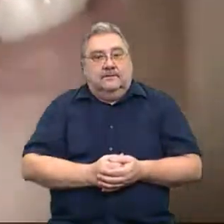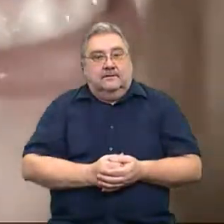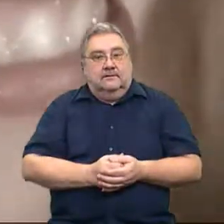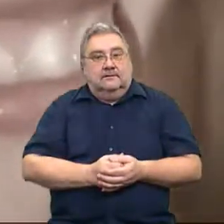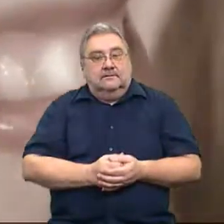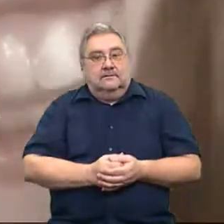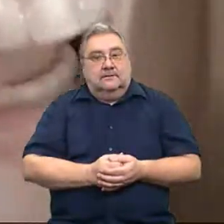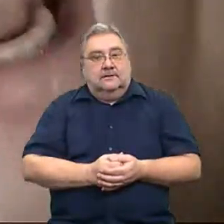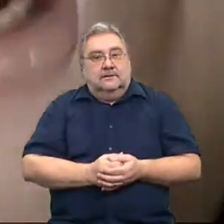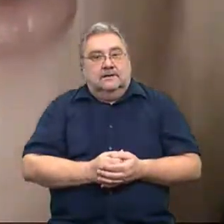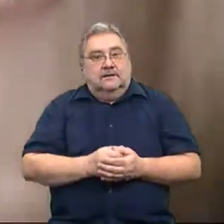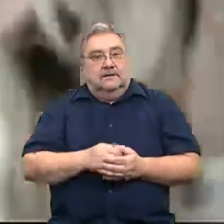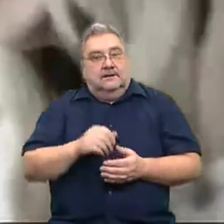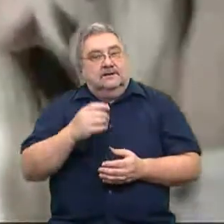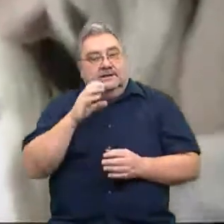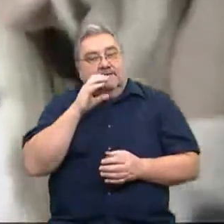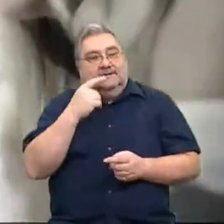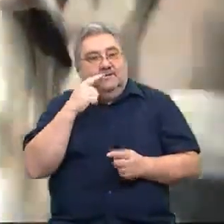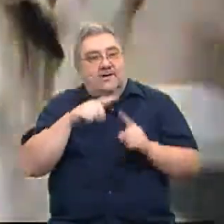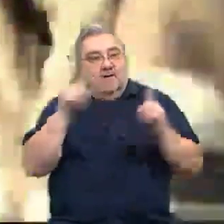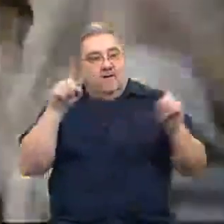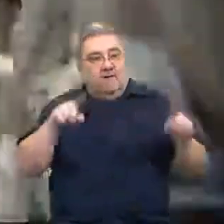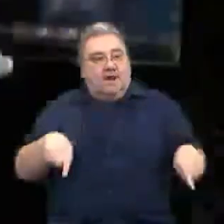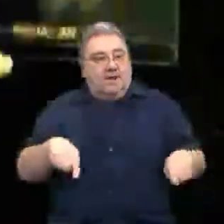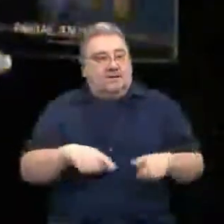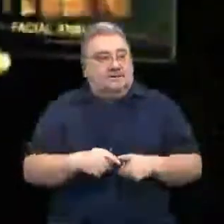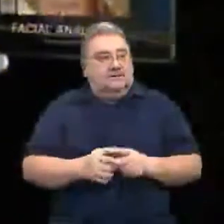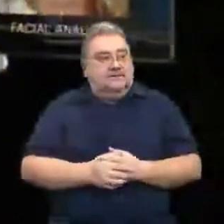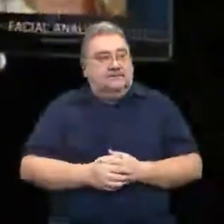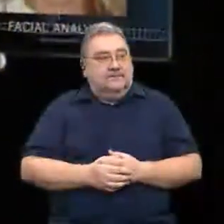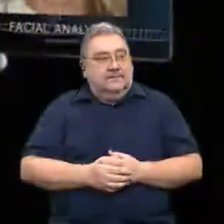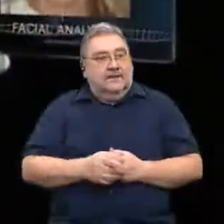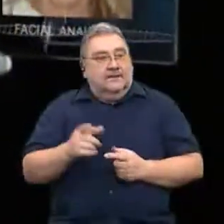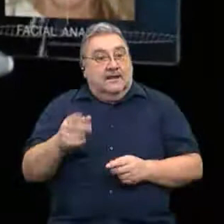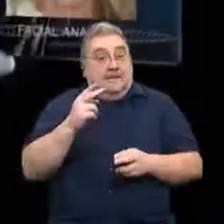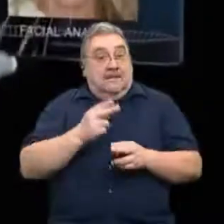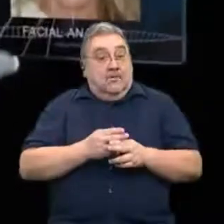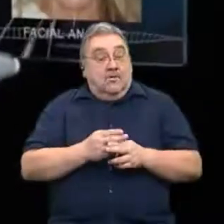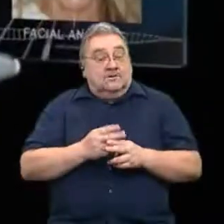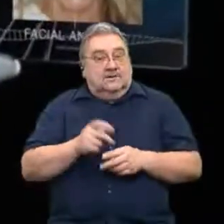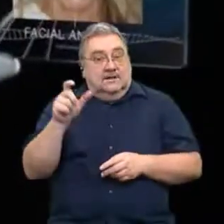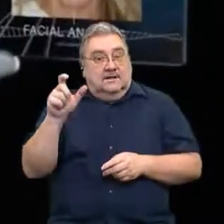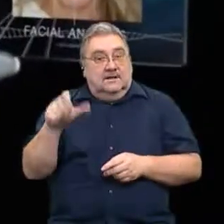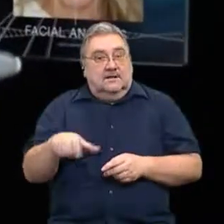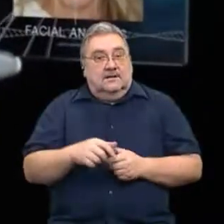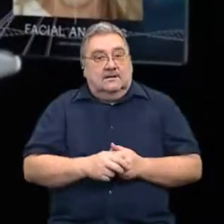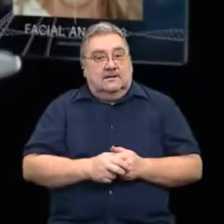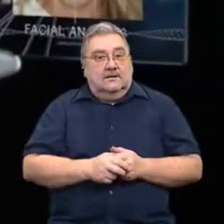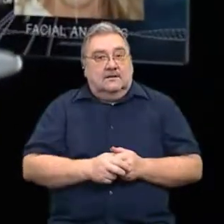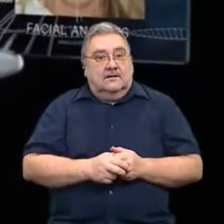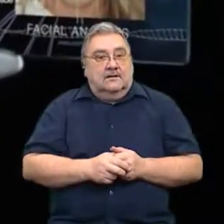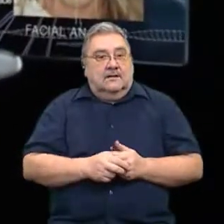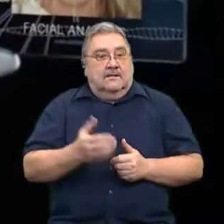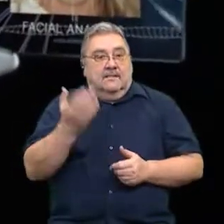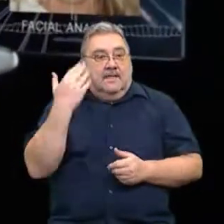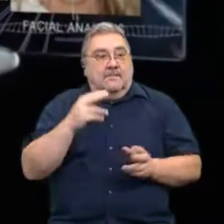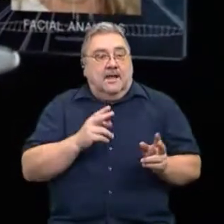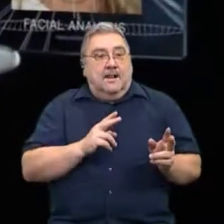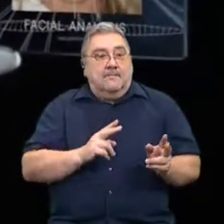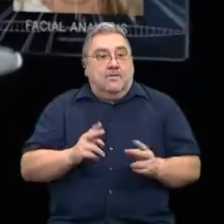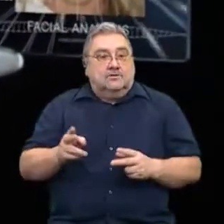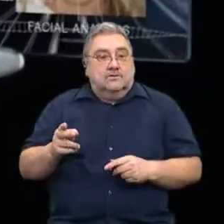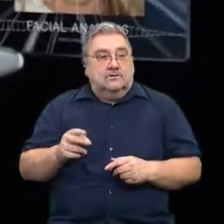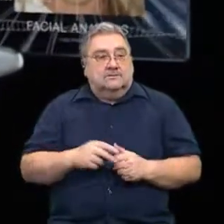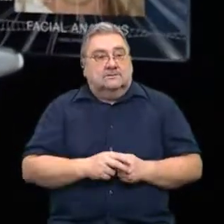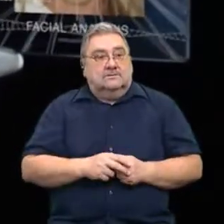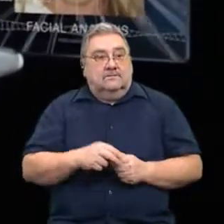Můžete pokračovat, diváci vidí obrázky, ale slyší tam vás. Tam ten pacient, nebo ten laborant neměl možnost toho pacienta nikdy